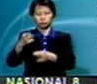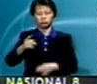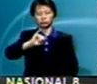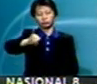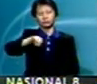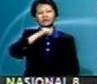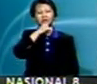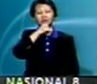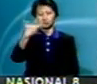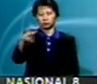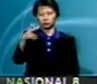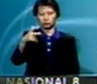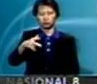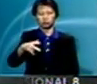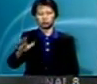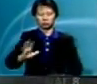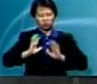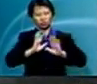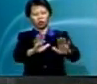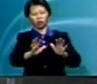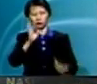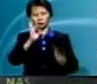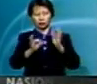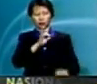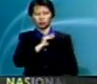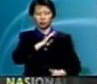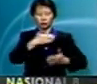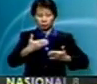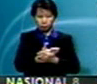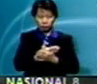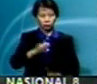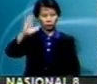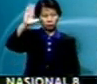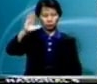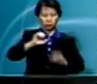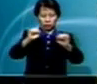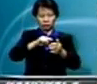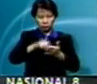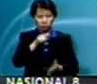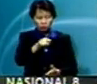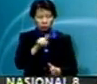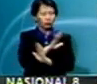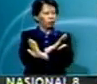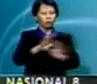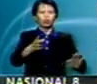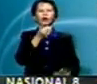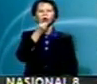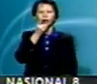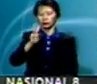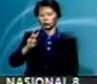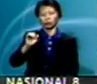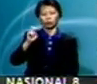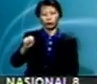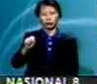Jingga 13 lantang menolak jika Menteri Besar baru yang mengangkat sumpah Selasa ini bukan Datin Seri Wan Azizah Wan